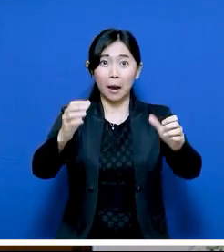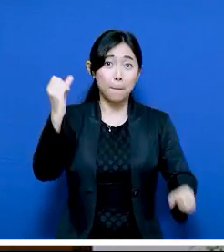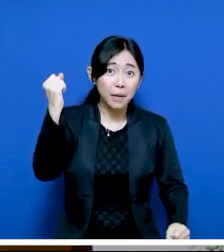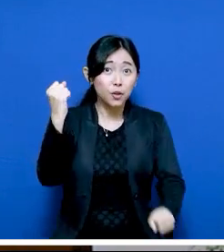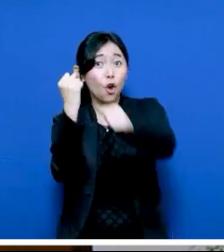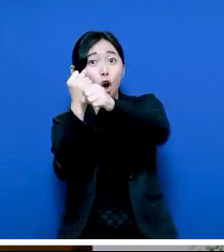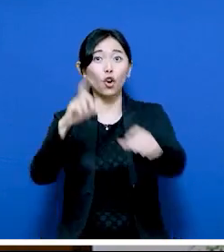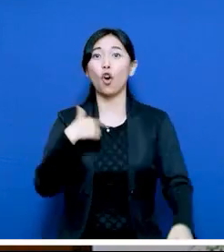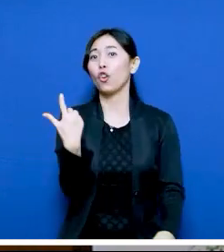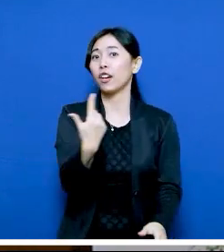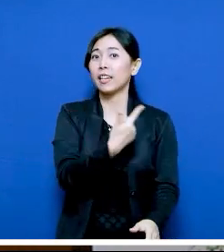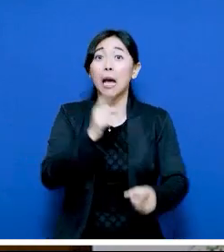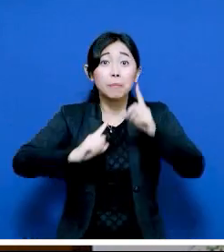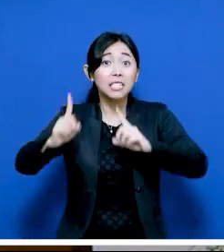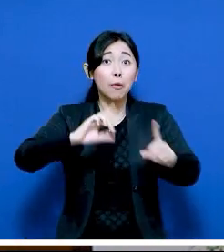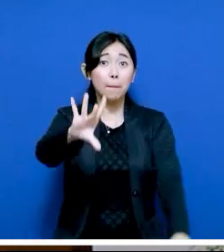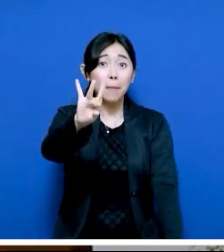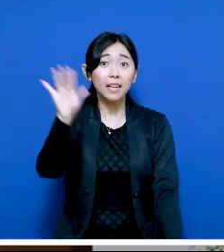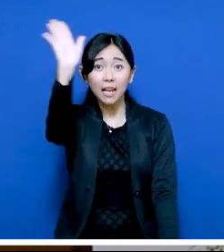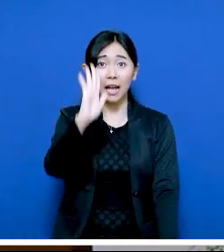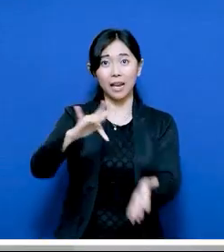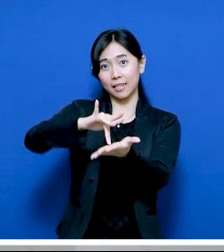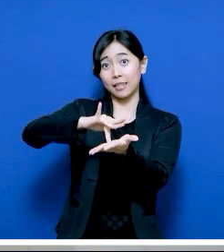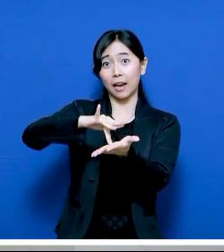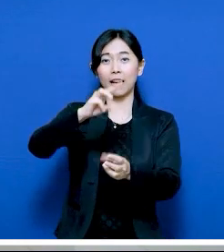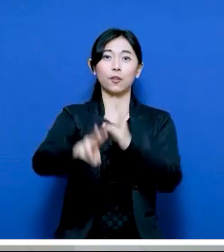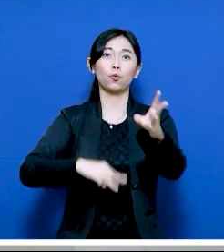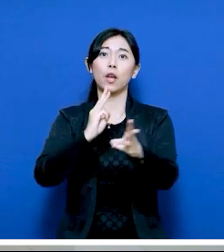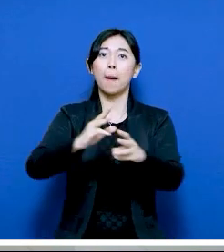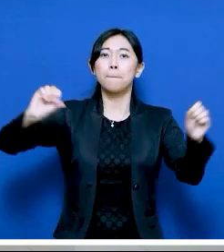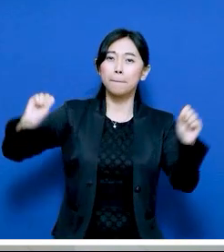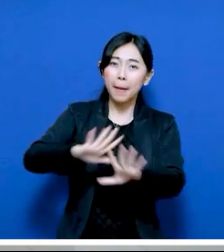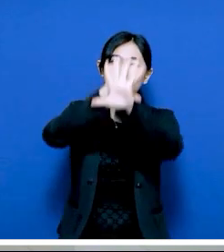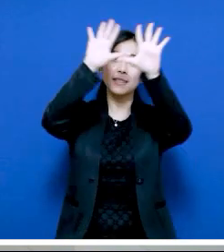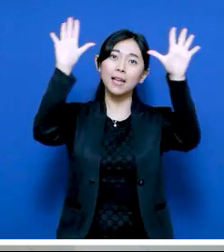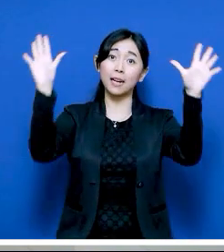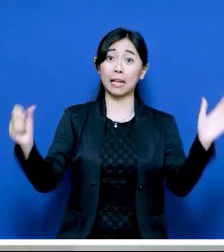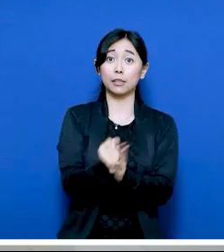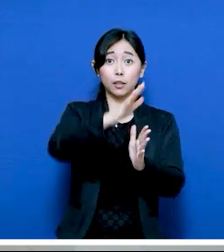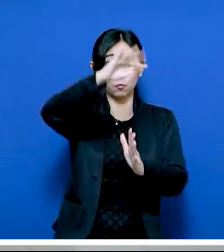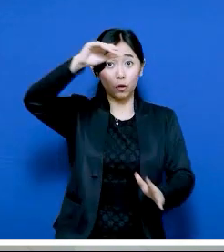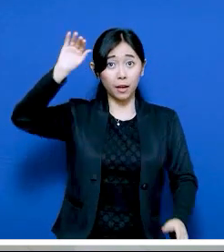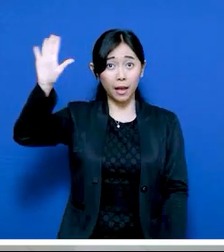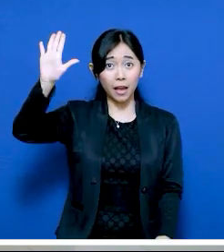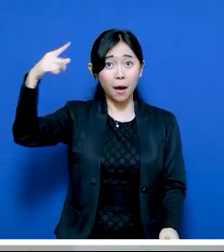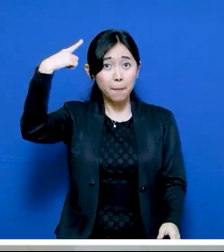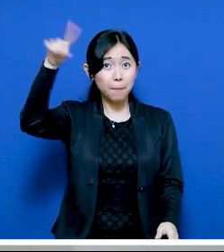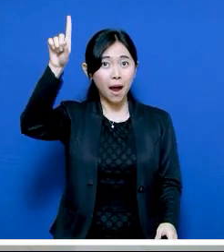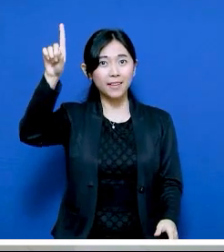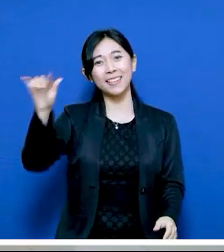dalam merespons panggilan Allah di tengah dunia dan memancarkan kemuliaannya